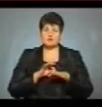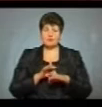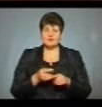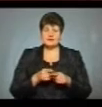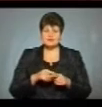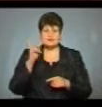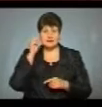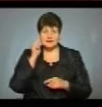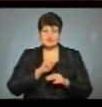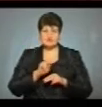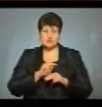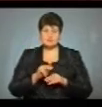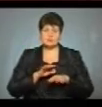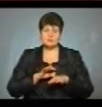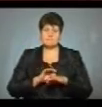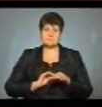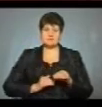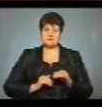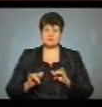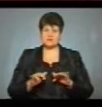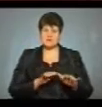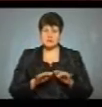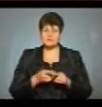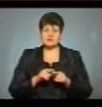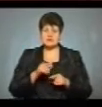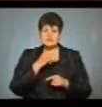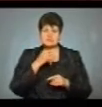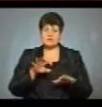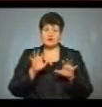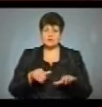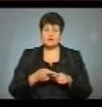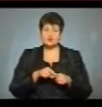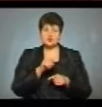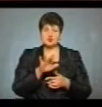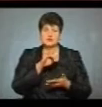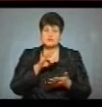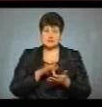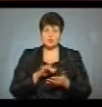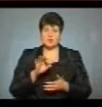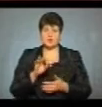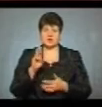тренінги, навчатимуть вести підприємницьку діяльність. Про це розповіла голова цього центру Ольга Шахін.